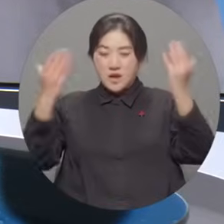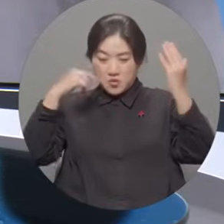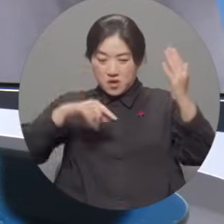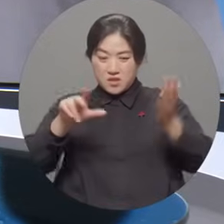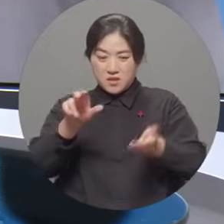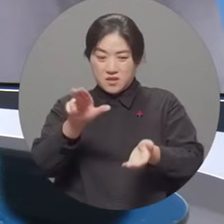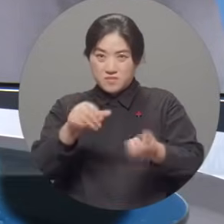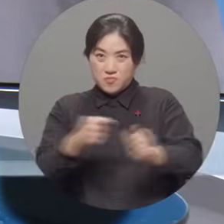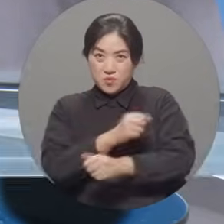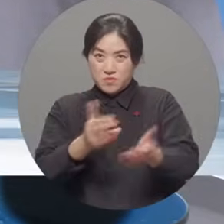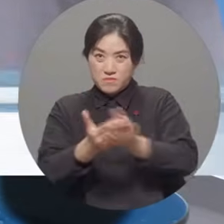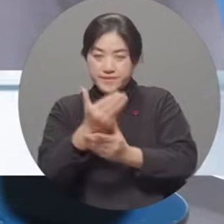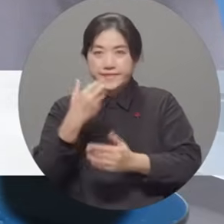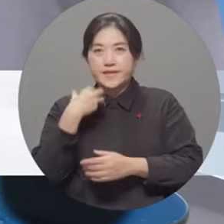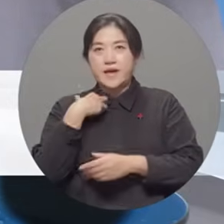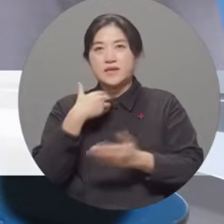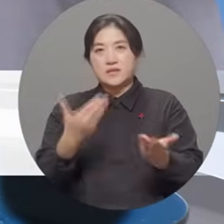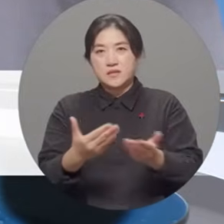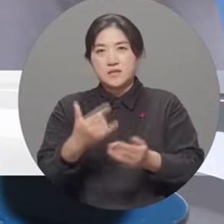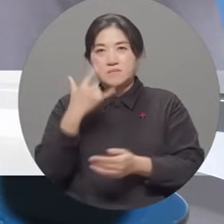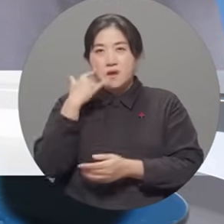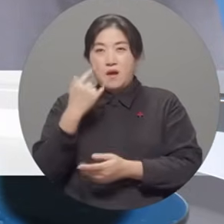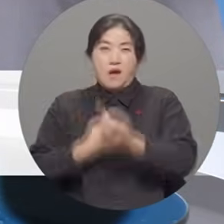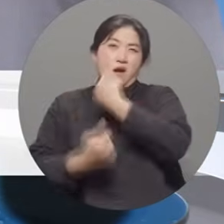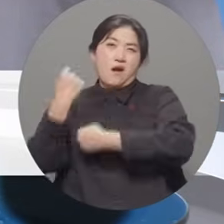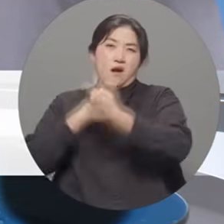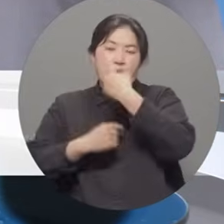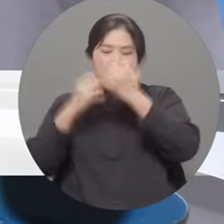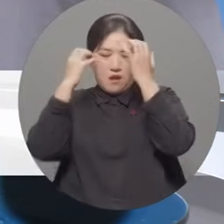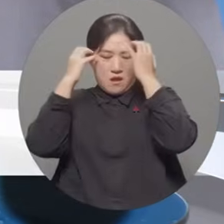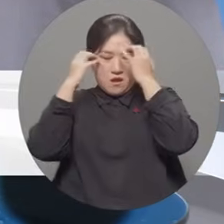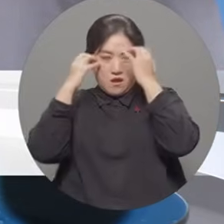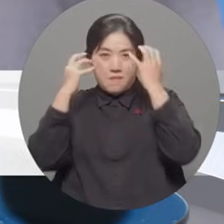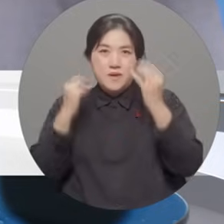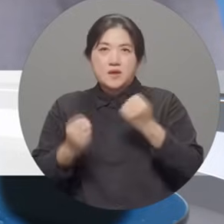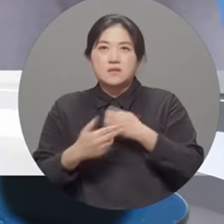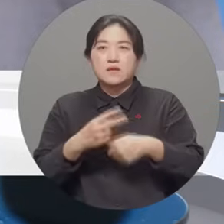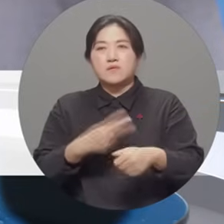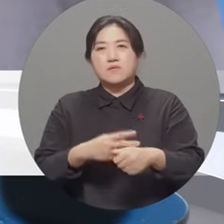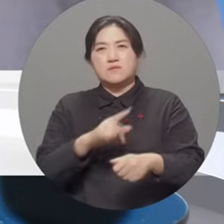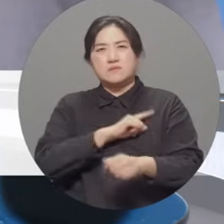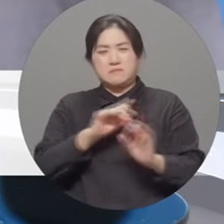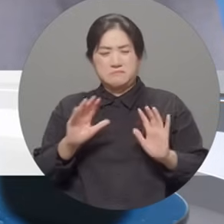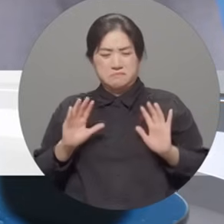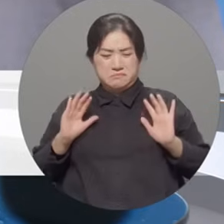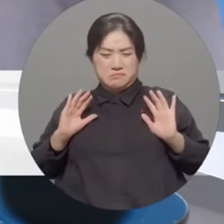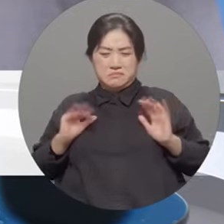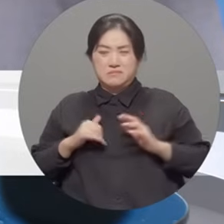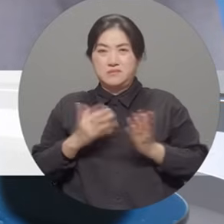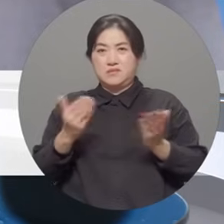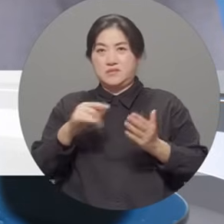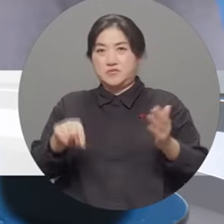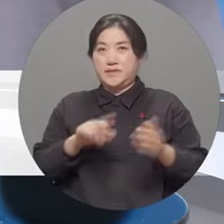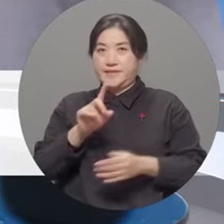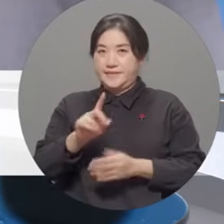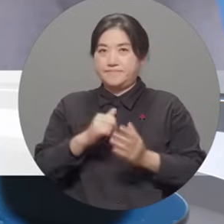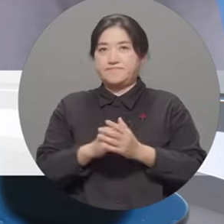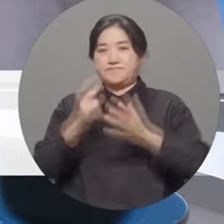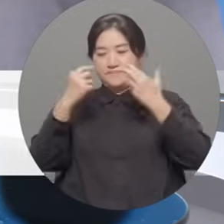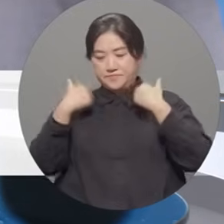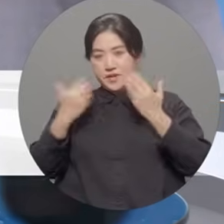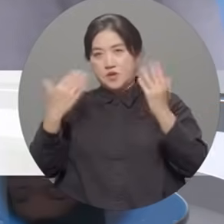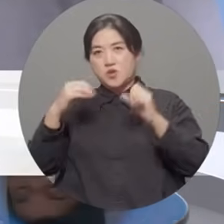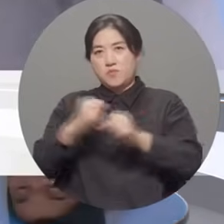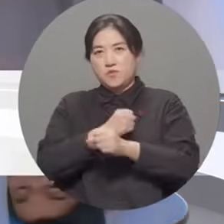학교폭력을 담당하는 업무는 학부모들의 악성 민원에 시달리기 일쑤라서 교사들이 가장 기피하는 업무 중에 하나인데요.